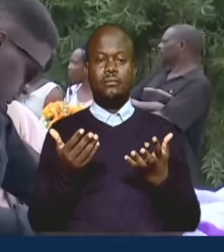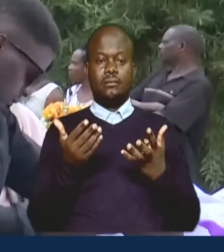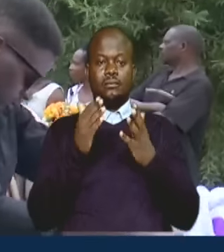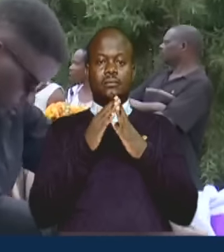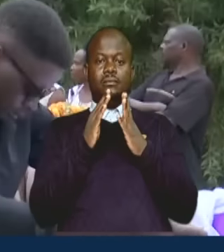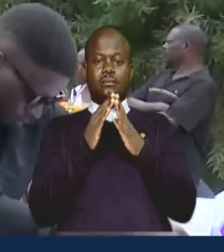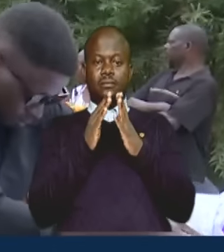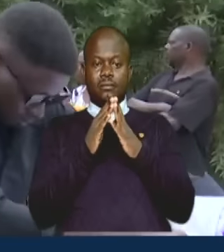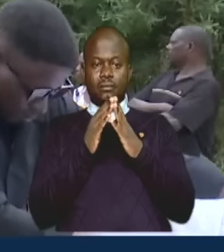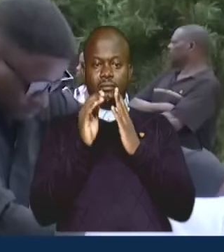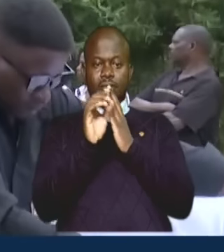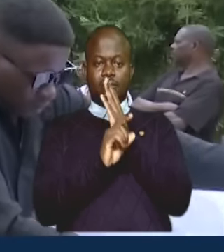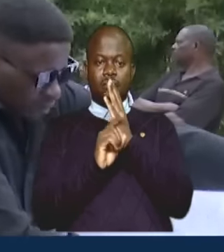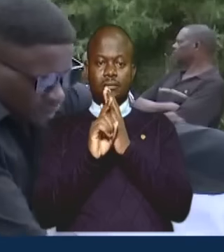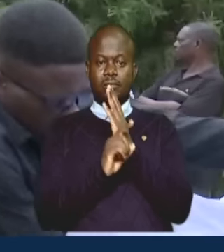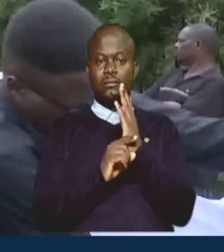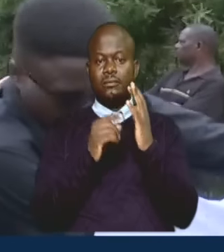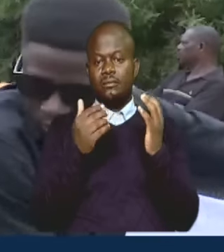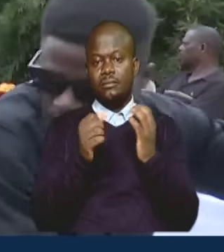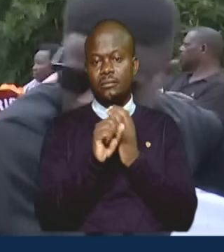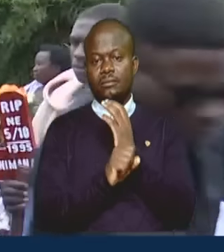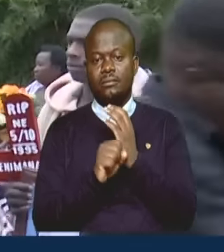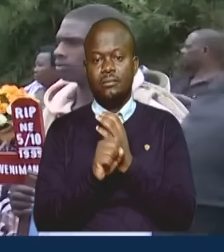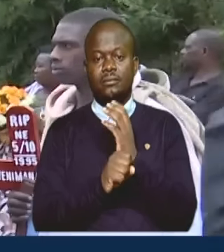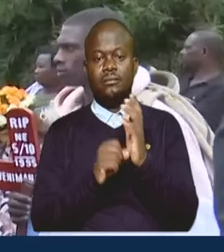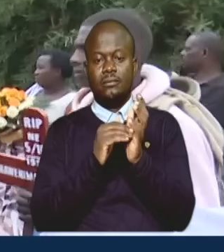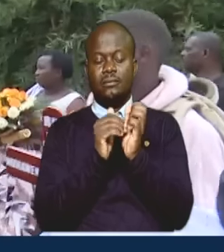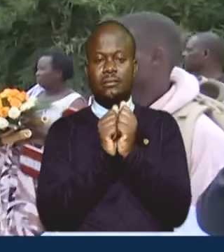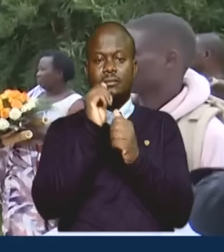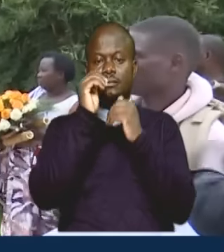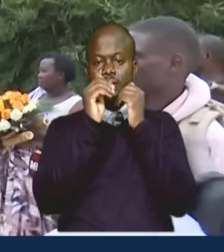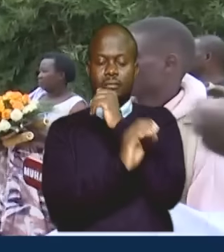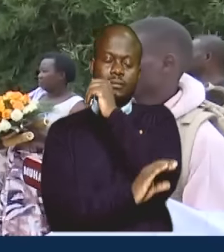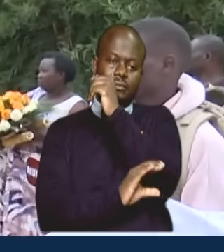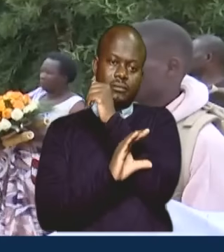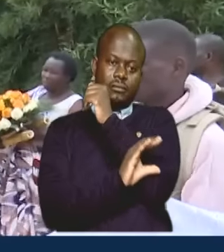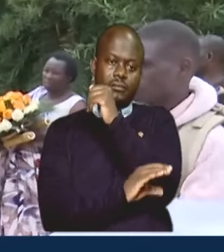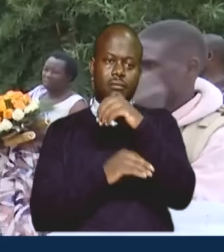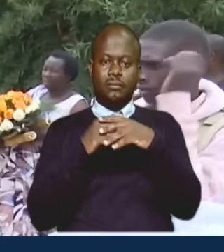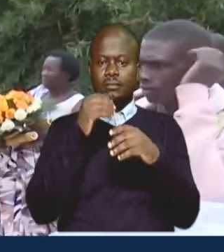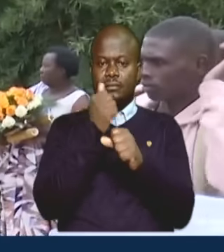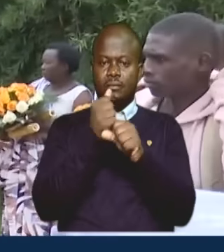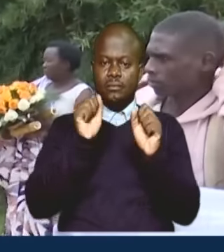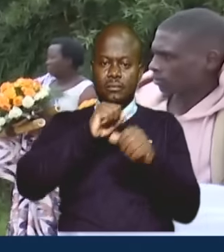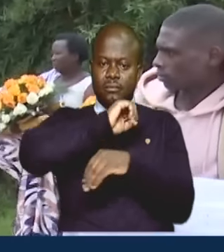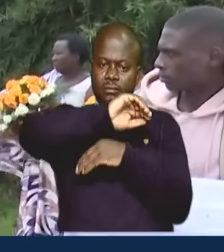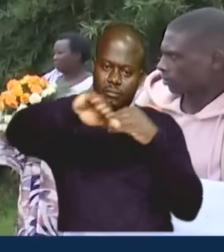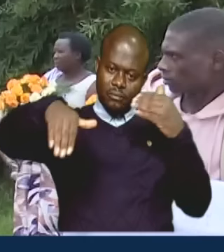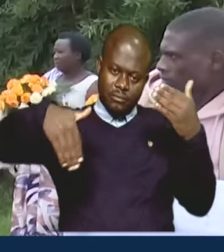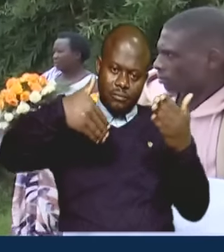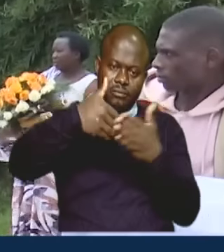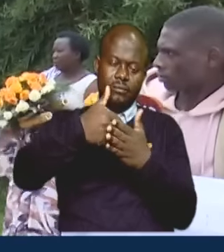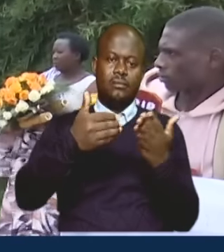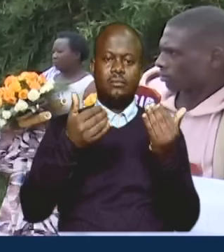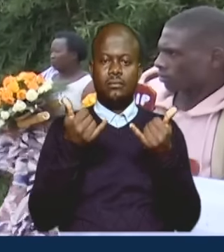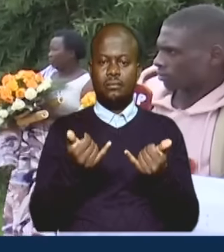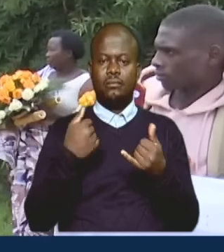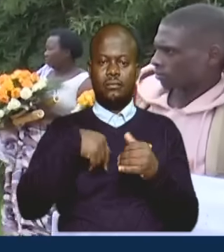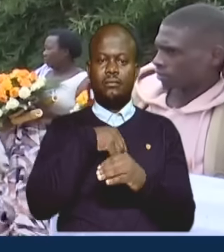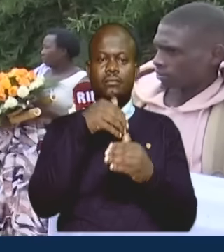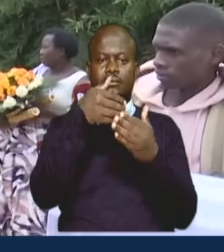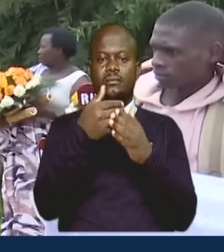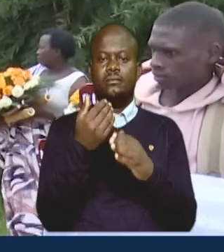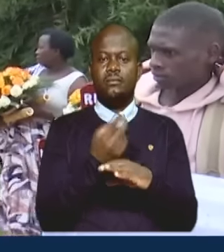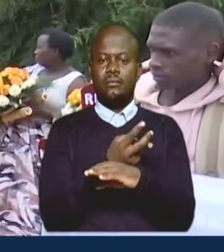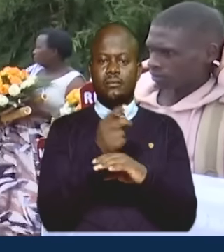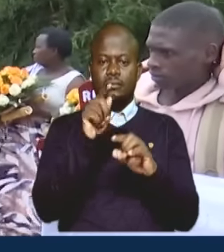umudugudu, akarere, umurenge ndetse n'urwego rw'igihugu bakoze ibishoboka byose. Ubu tugeze kuri ino saha